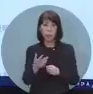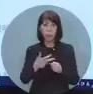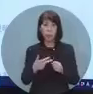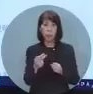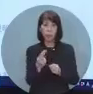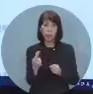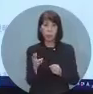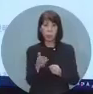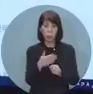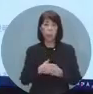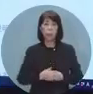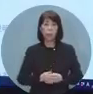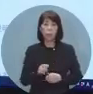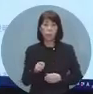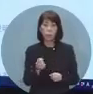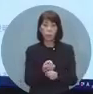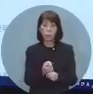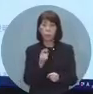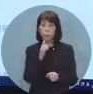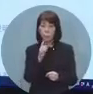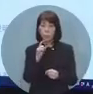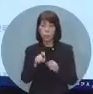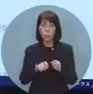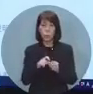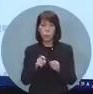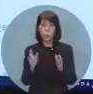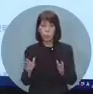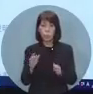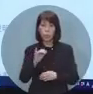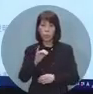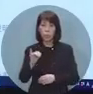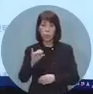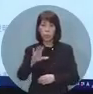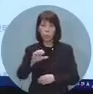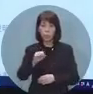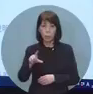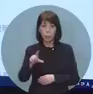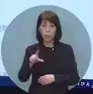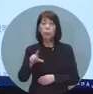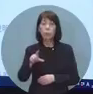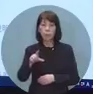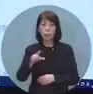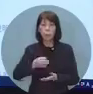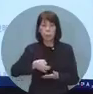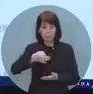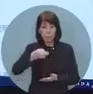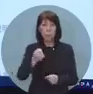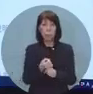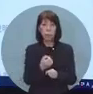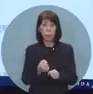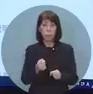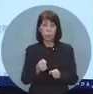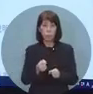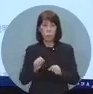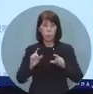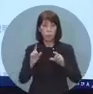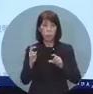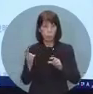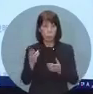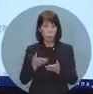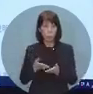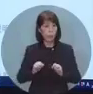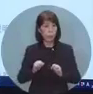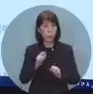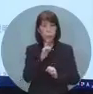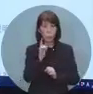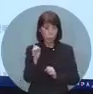ますえこの授業あの10年間でえ1000億円の非常に大きな事業でございましてえ東京都は説明してるという風に言うん